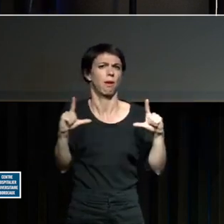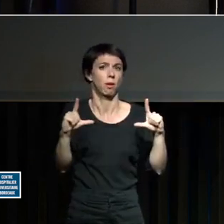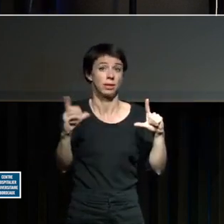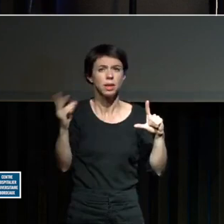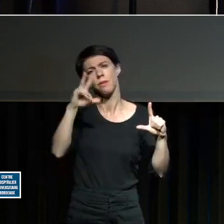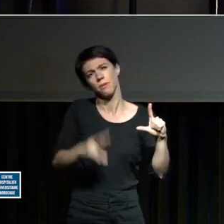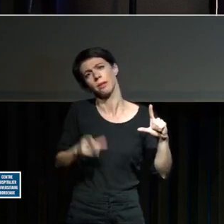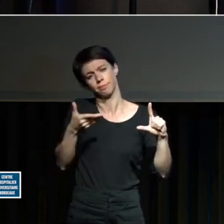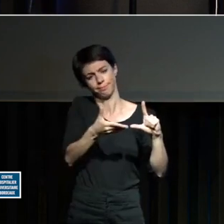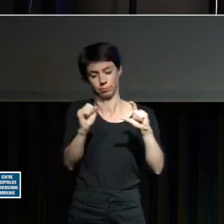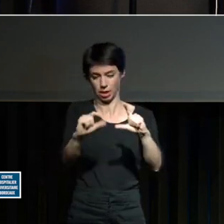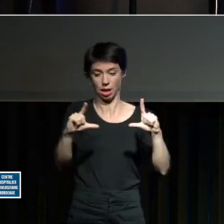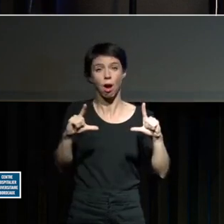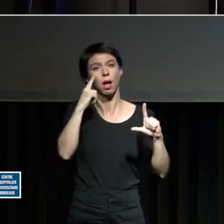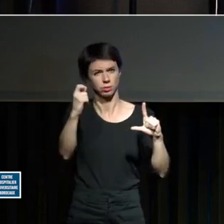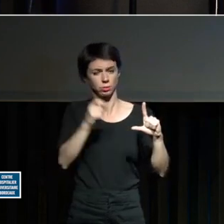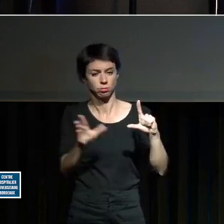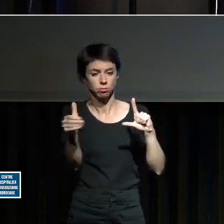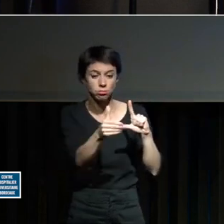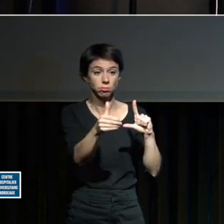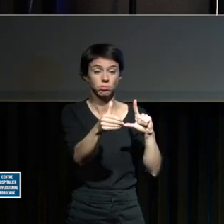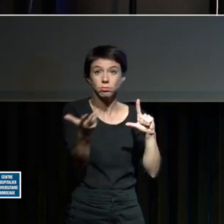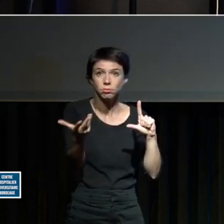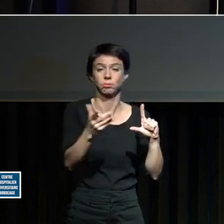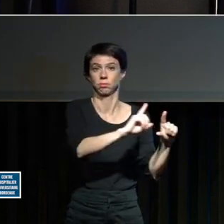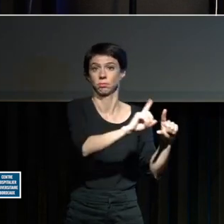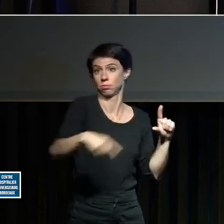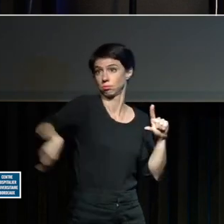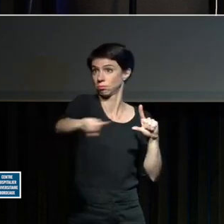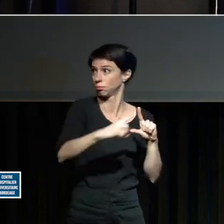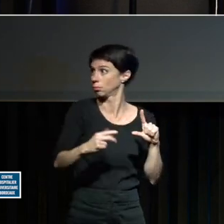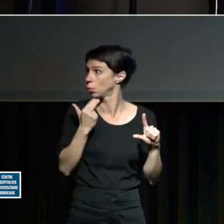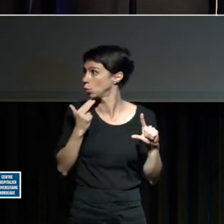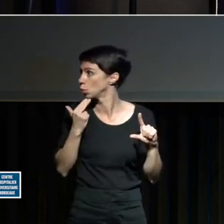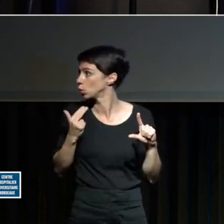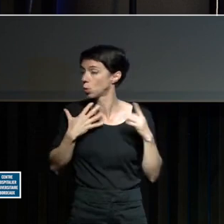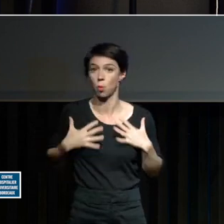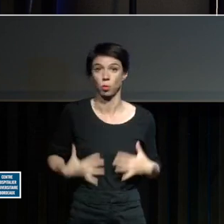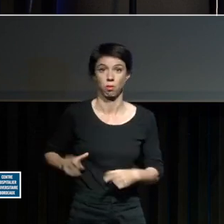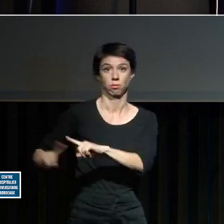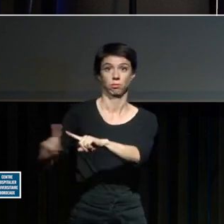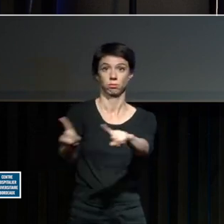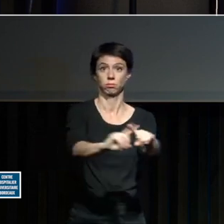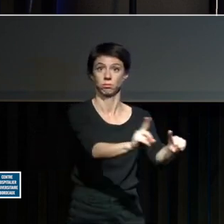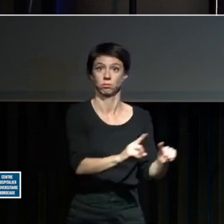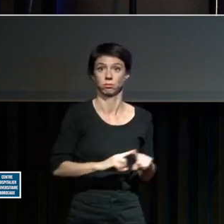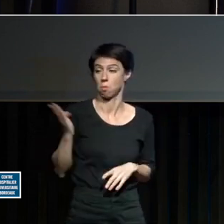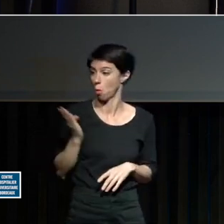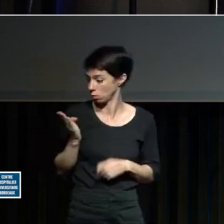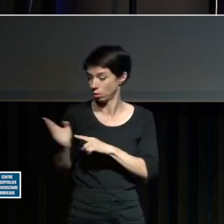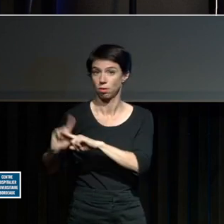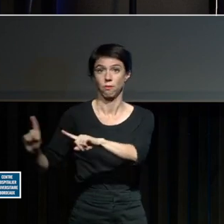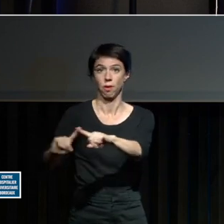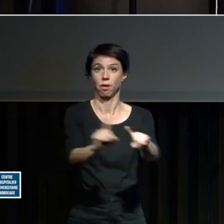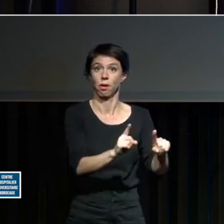d'écran, se cache finalement une réalité très multiple, très hétérogène, avec une diversité